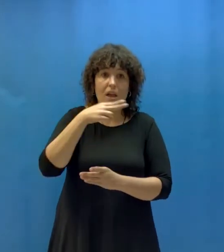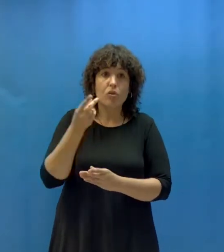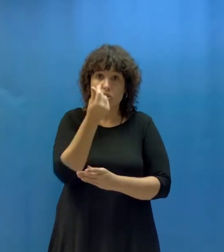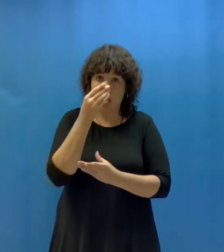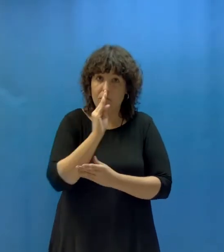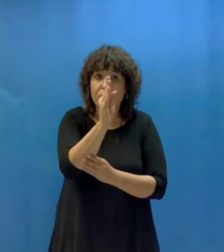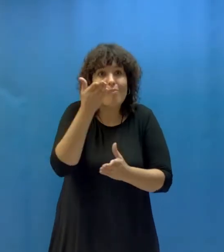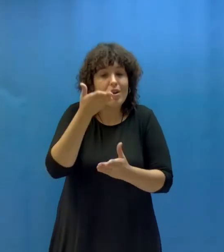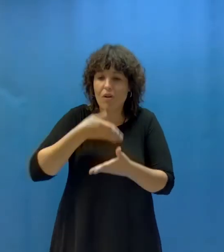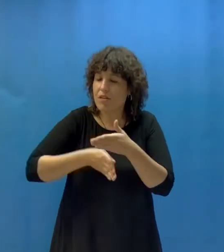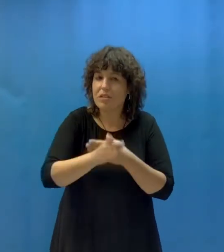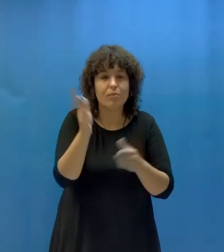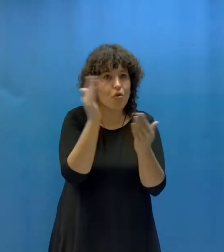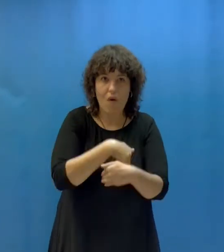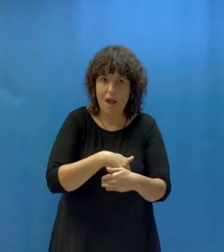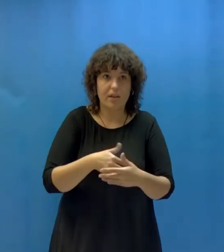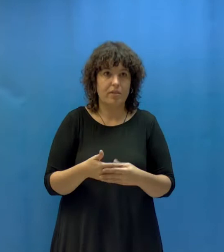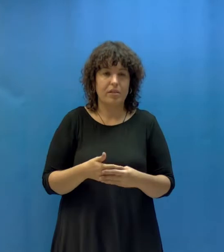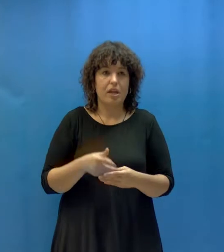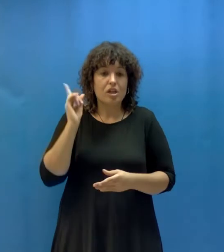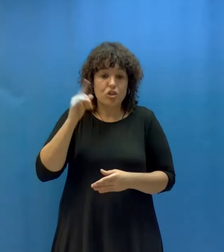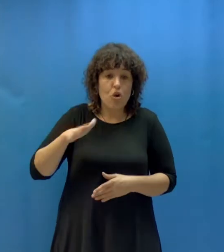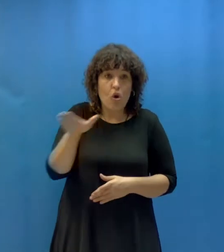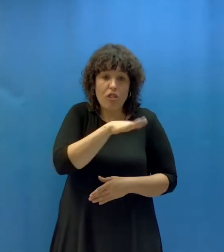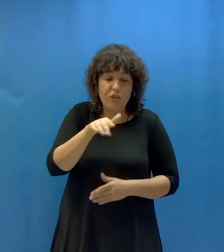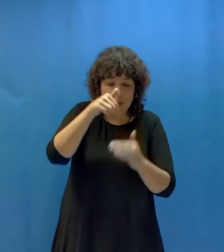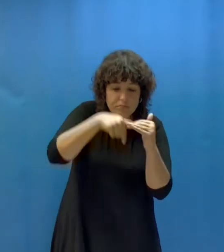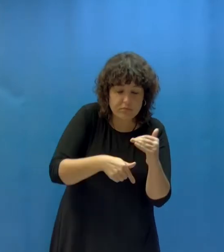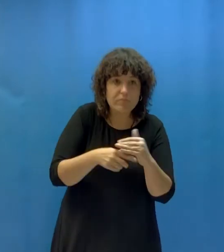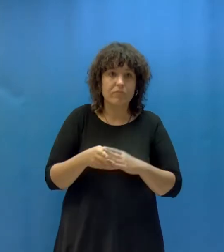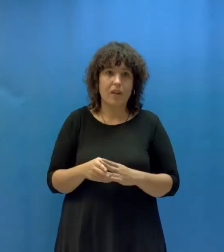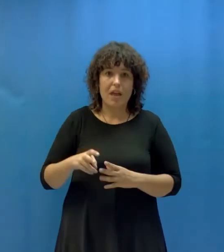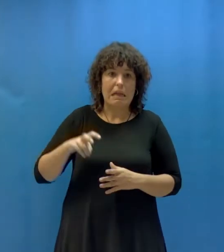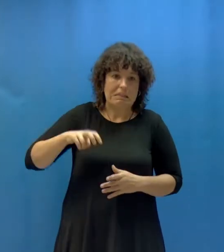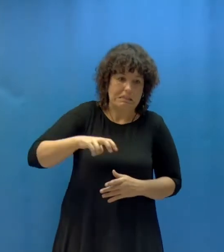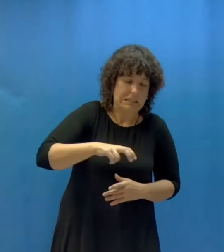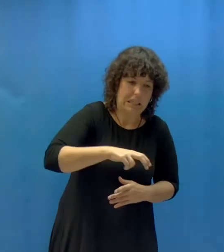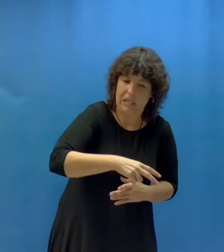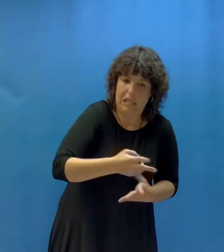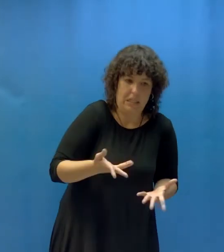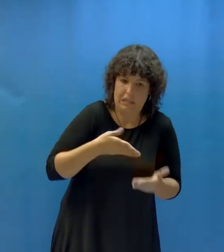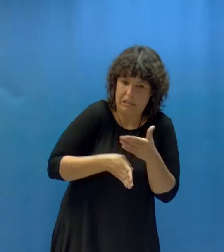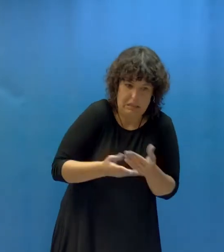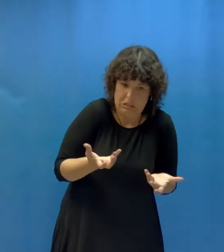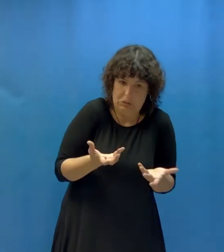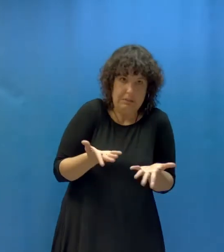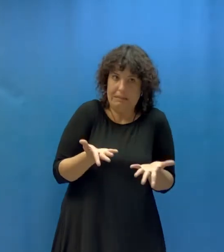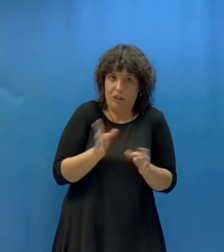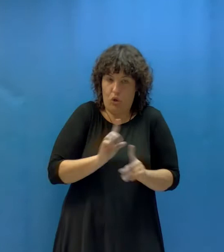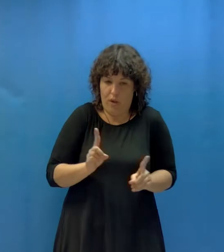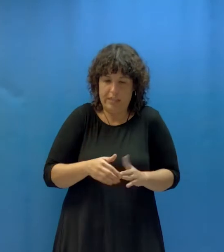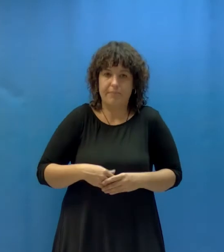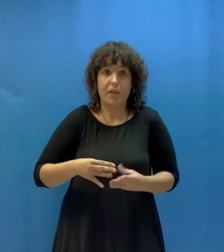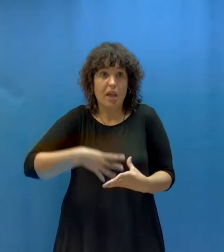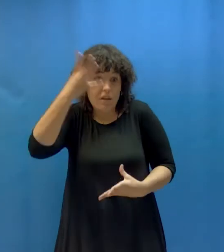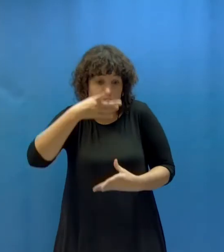l'entrada lateral al soterrani. L'escalinata principal continua sent insalvable. L'accessibilitat dels edificis